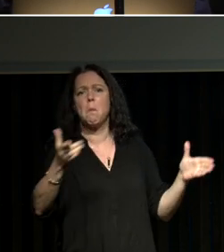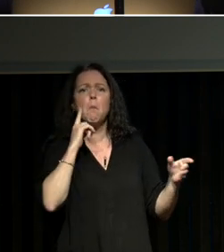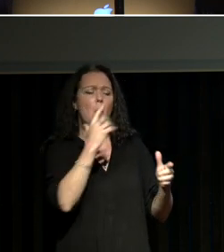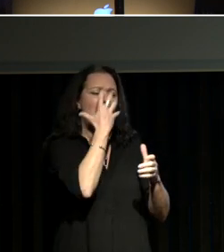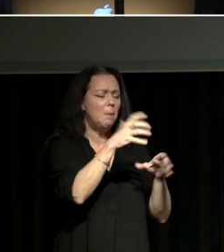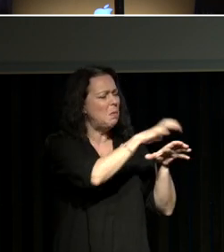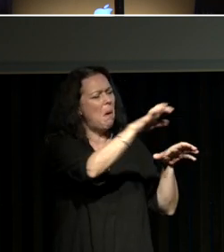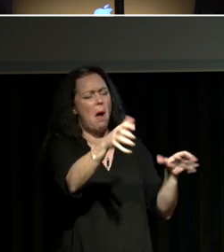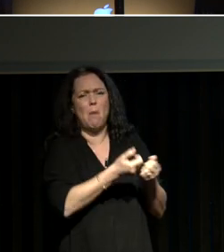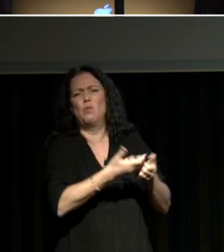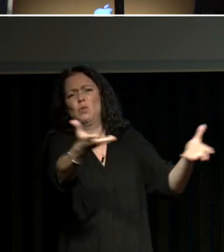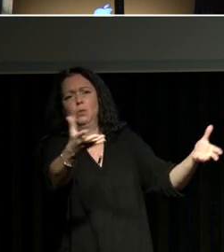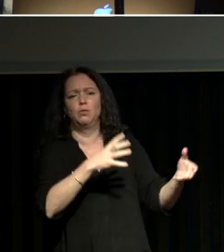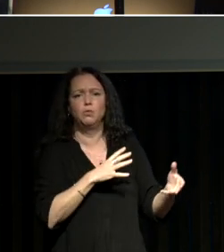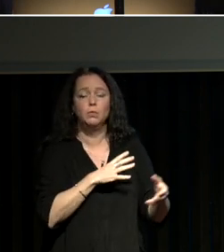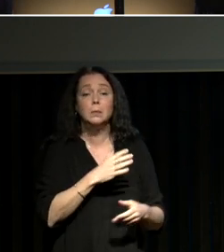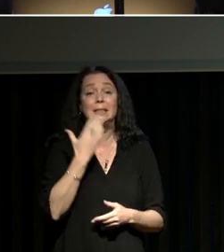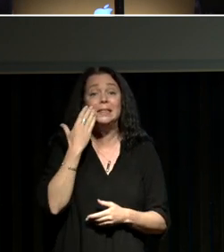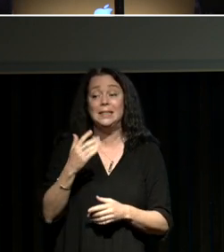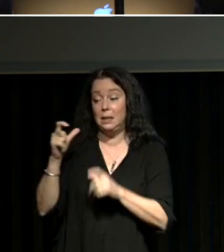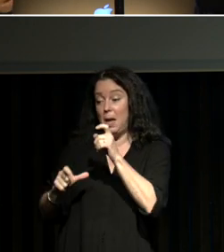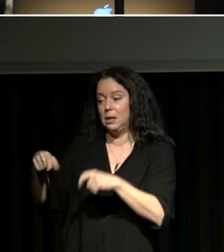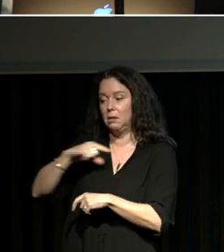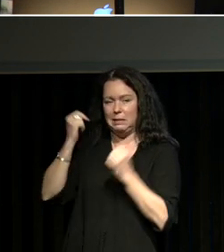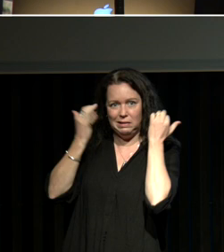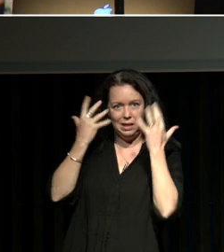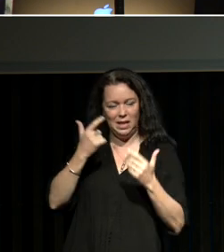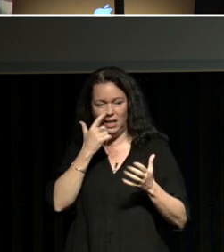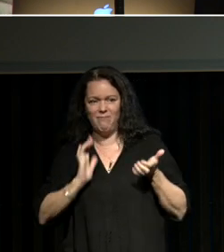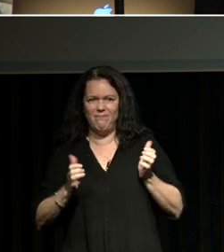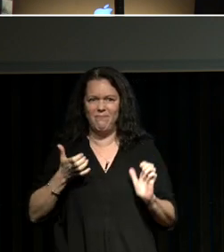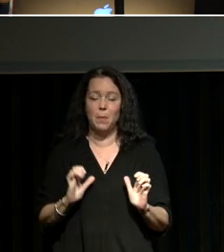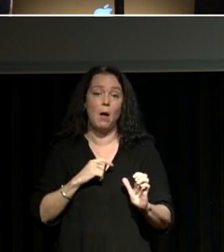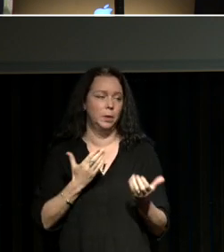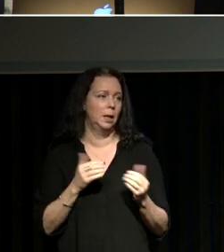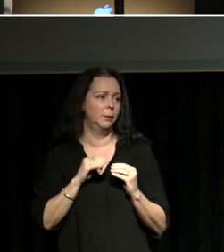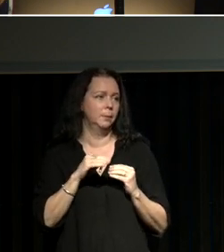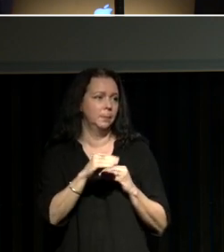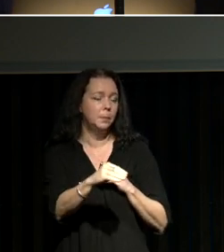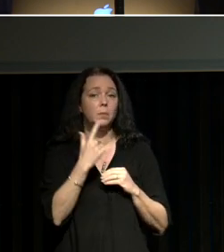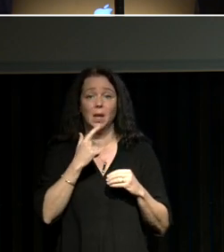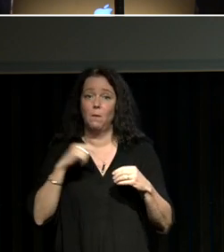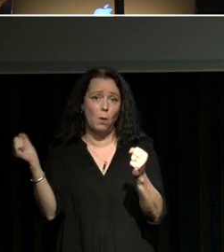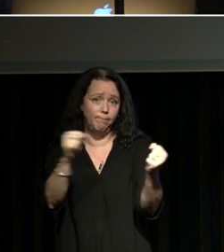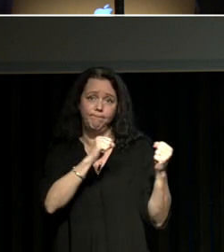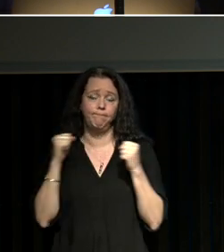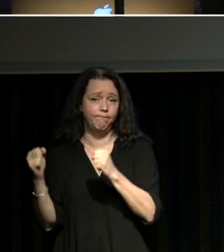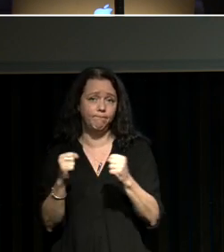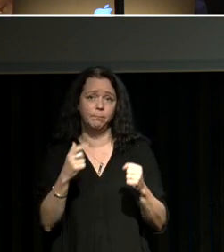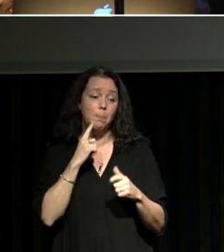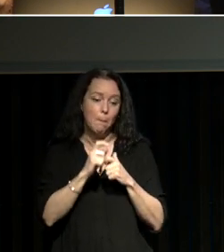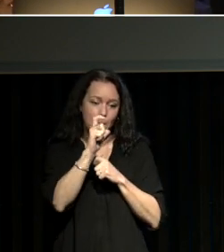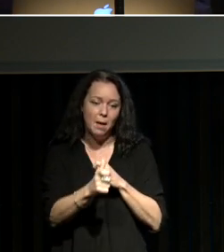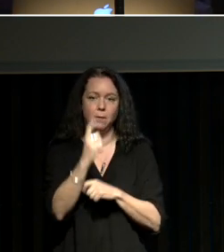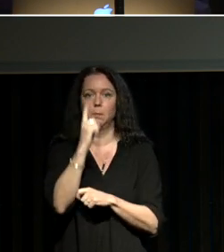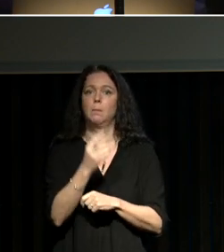suffit que certaines personnes, je dirais, aient des inquiétudes et du coup, on est obligé d'attendre. Il faut que le consensus se fasse pour que ça puisse démarrer dans de